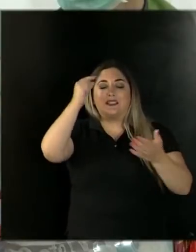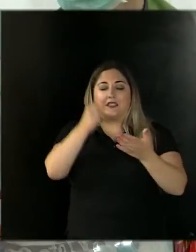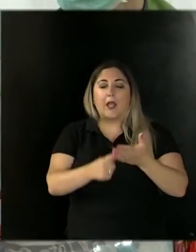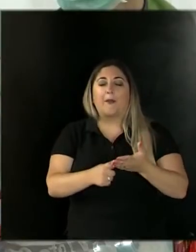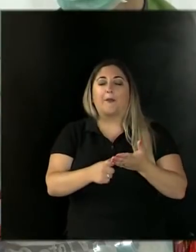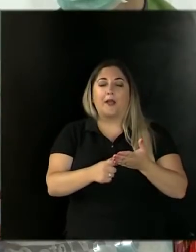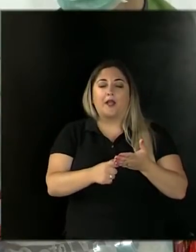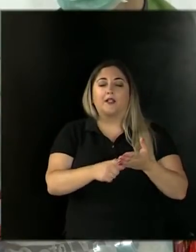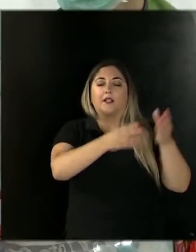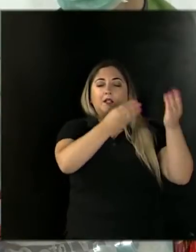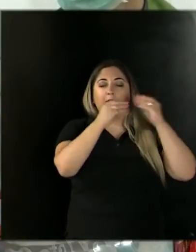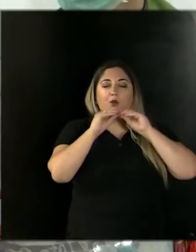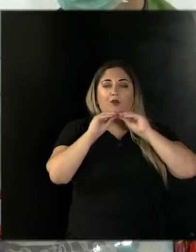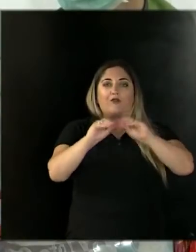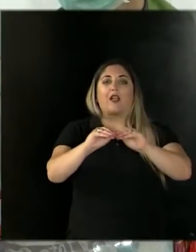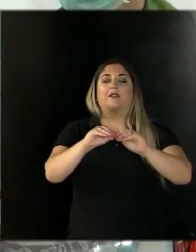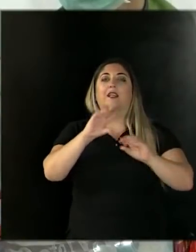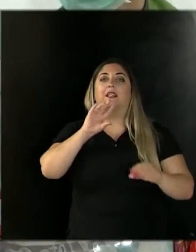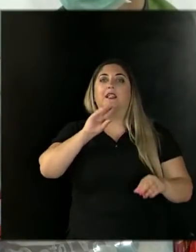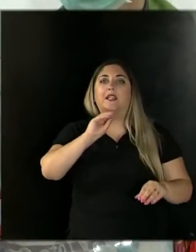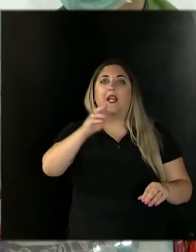Alla jagħtih ġieħ.